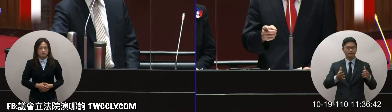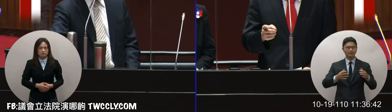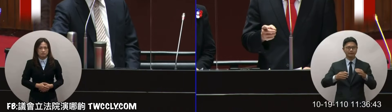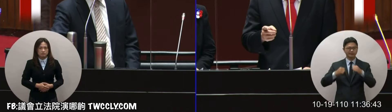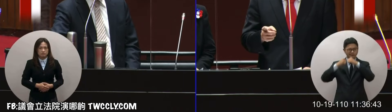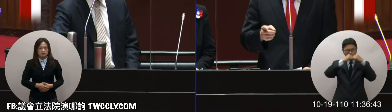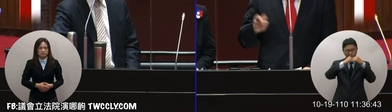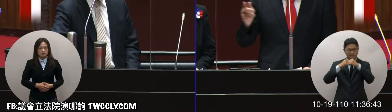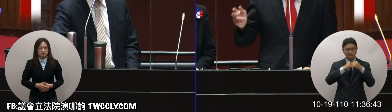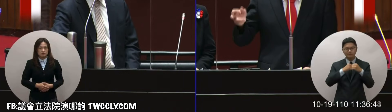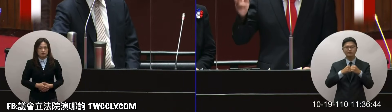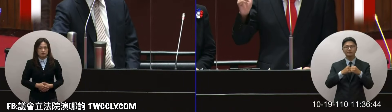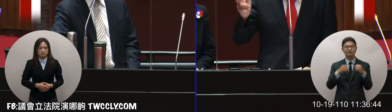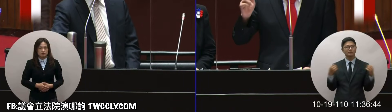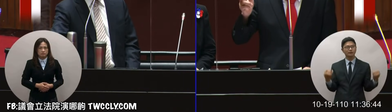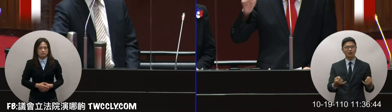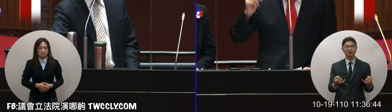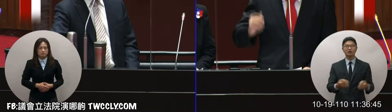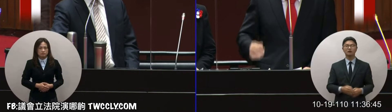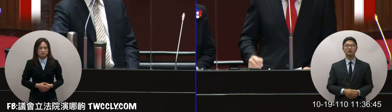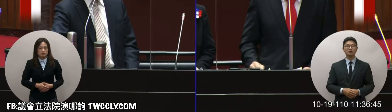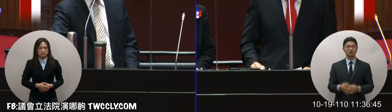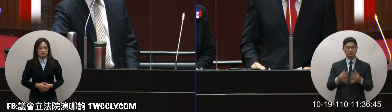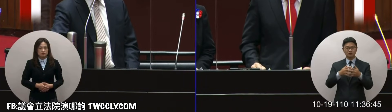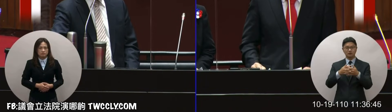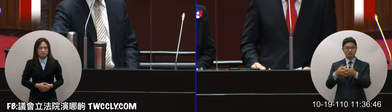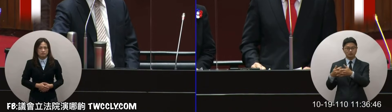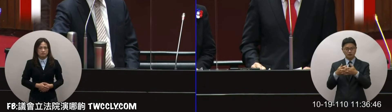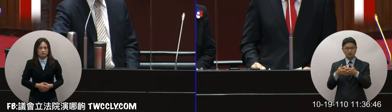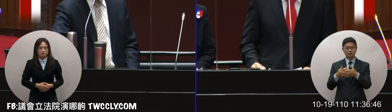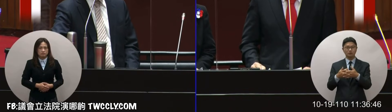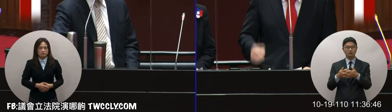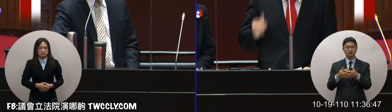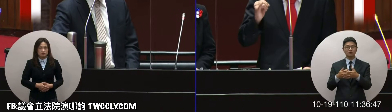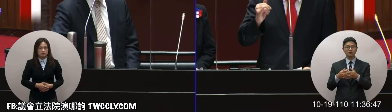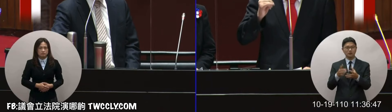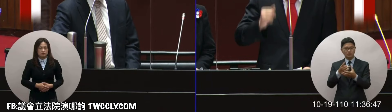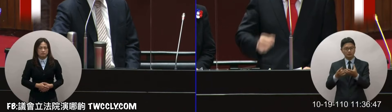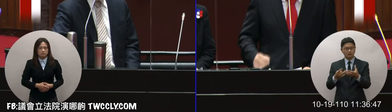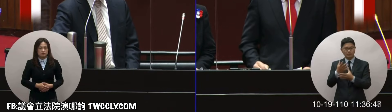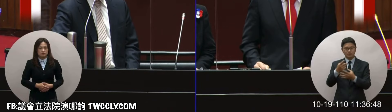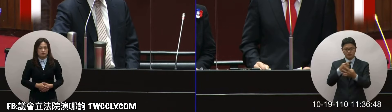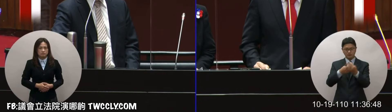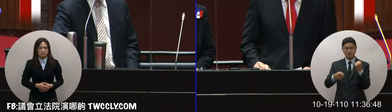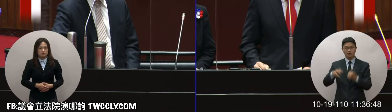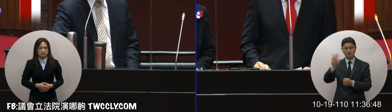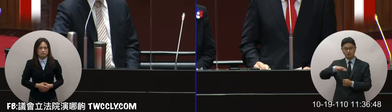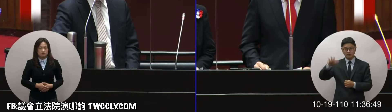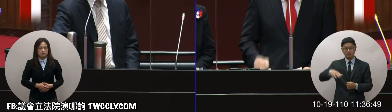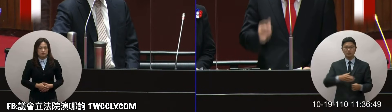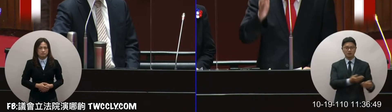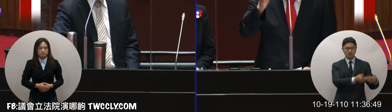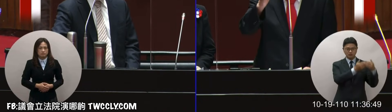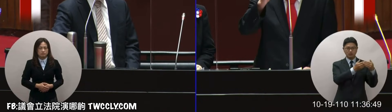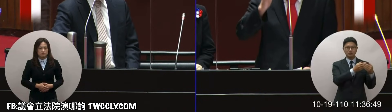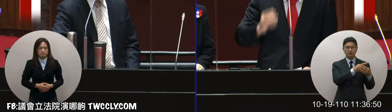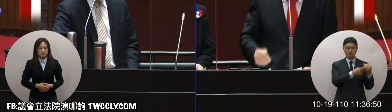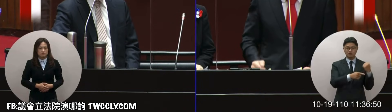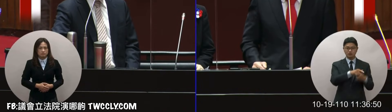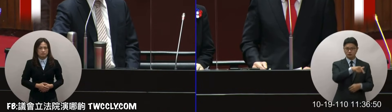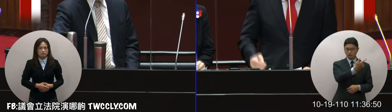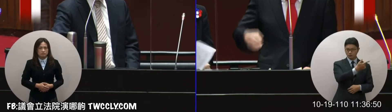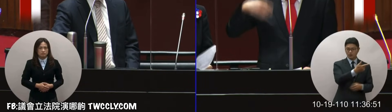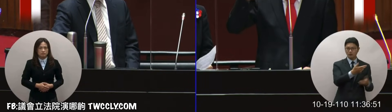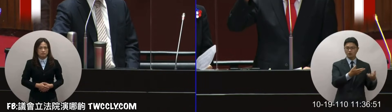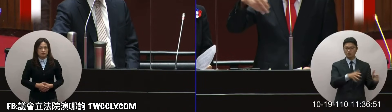抗。美国8000多个弹头，核子弹头，中共600多个弹头，就像陈如院